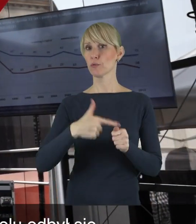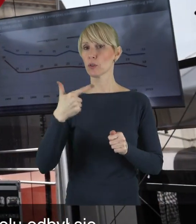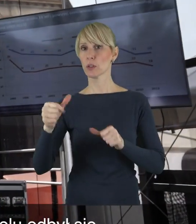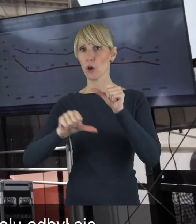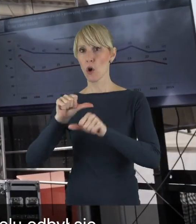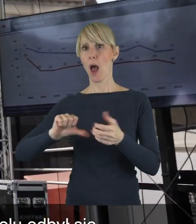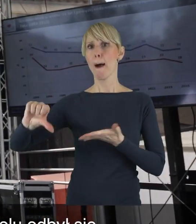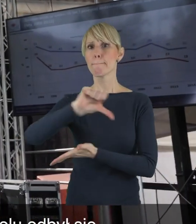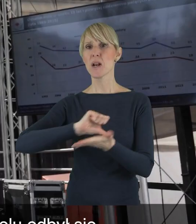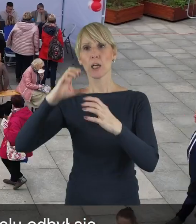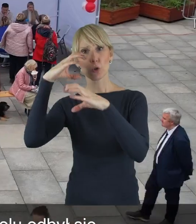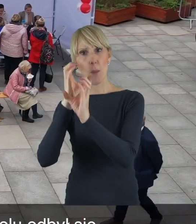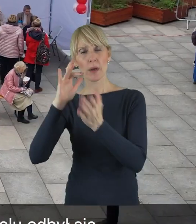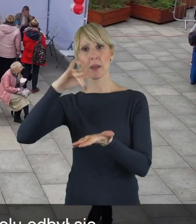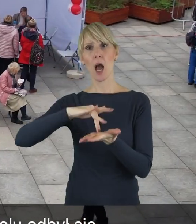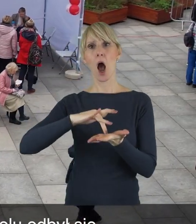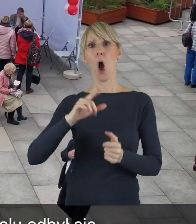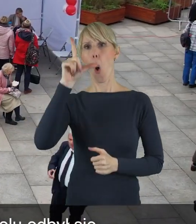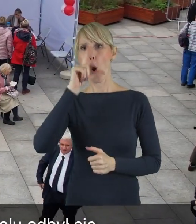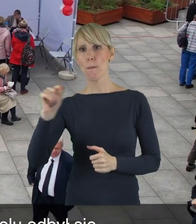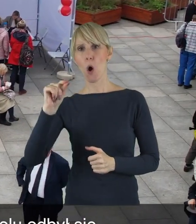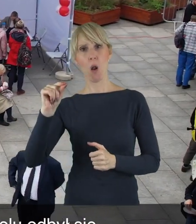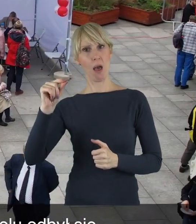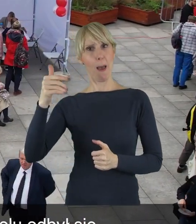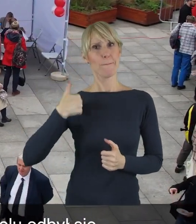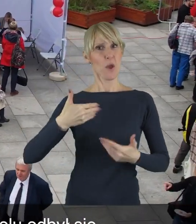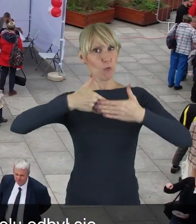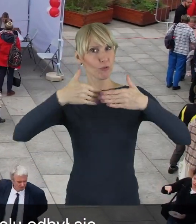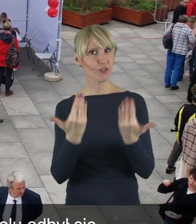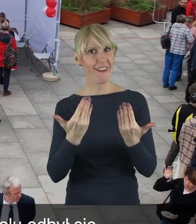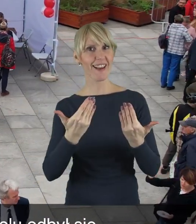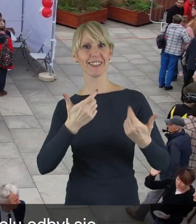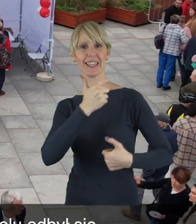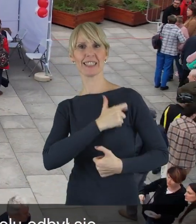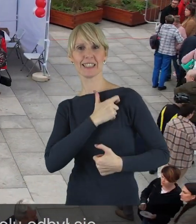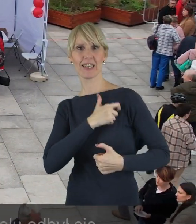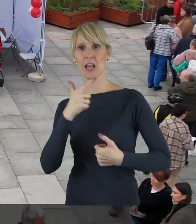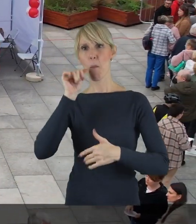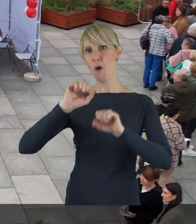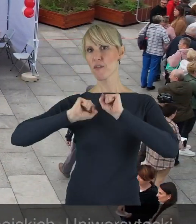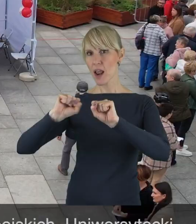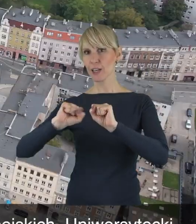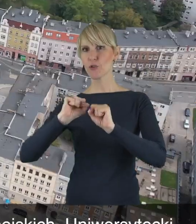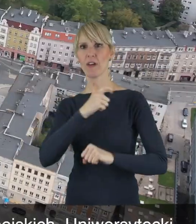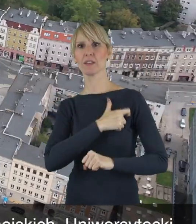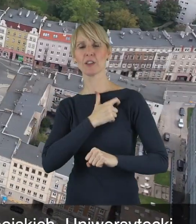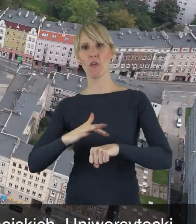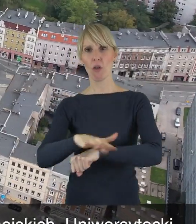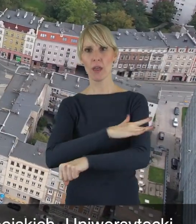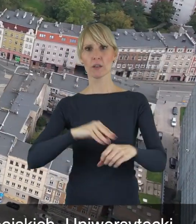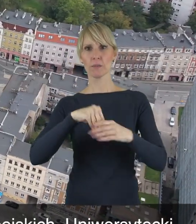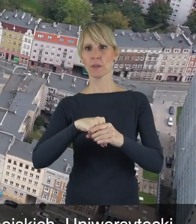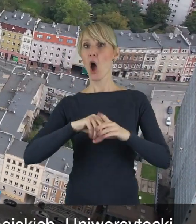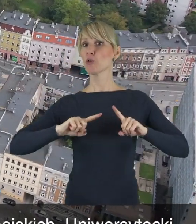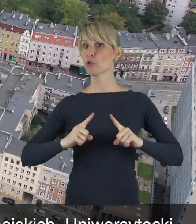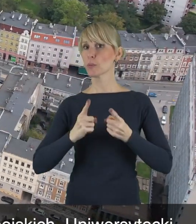na Placu Kopernika w Opolu odbył się Dzień Serca. Opolska ścieżka profilaktyki sercowo-naczyniowej. Wydarzenie zorganizowały